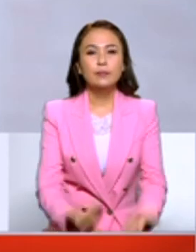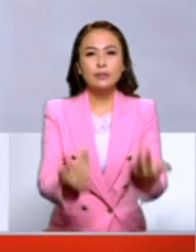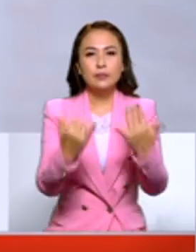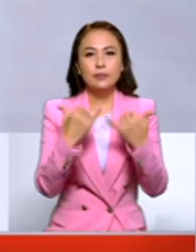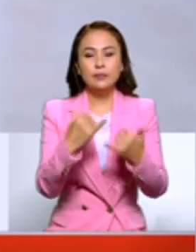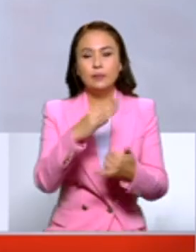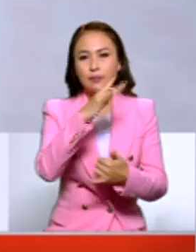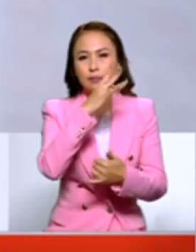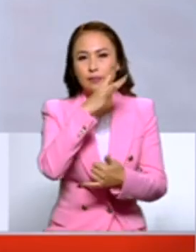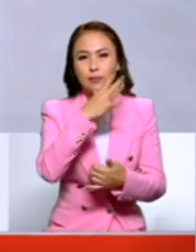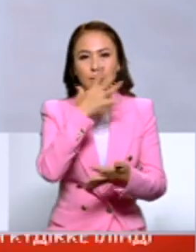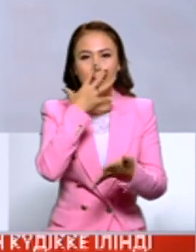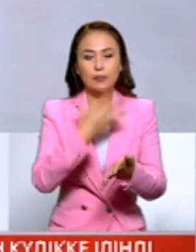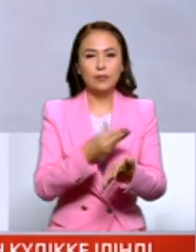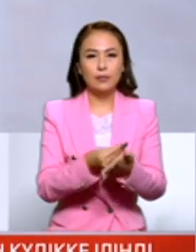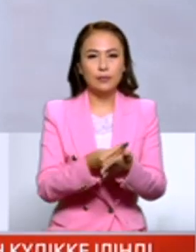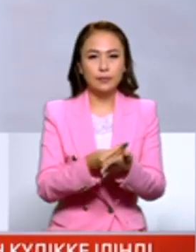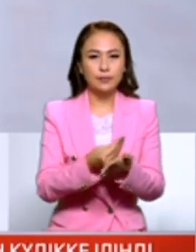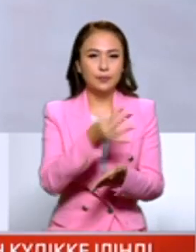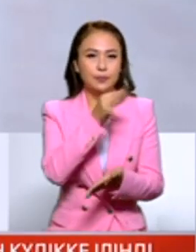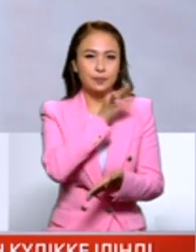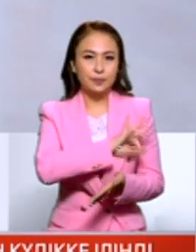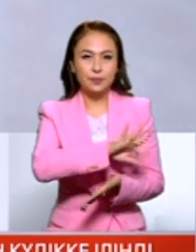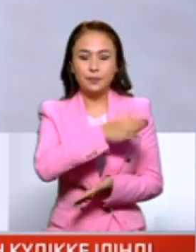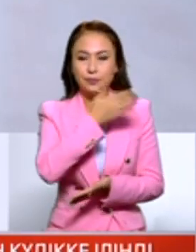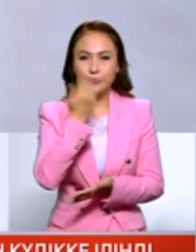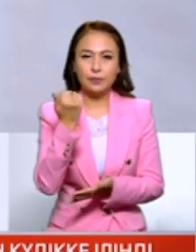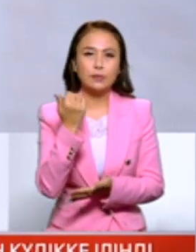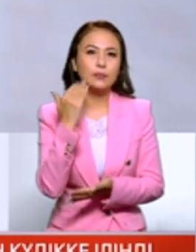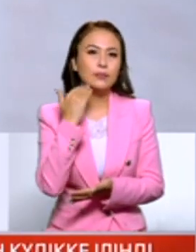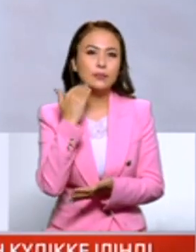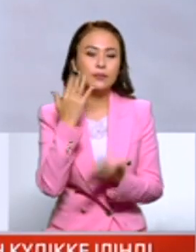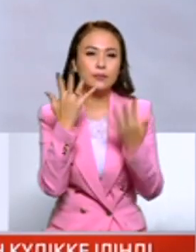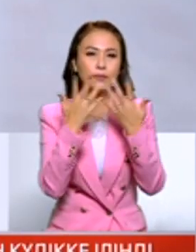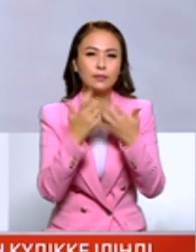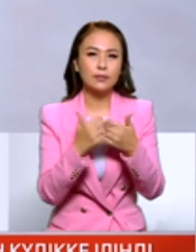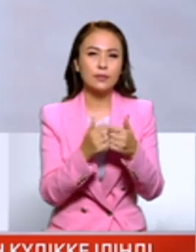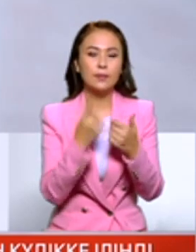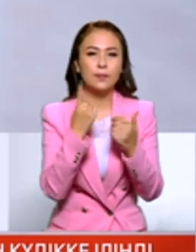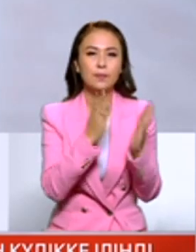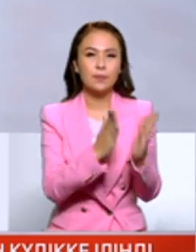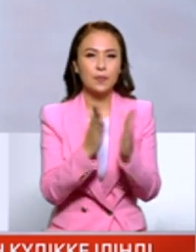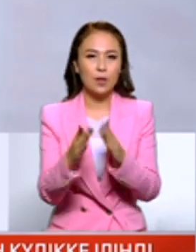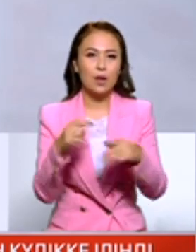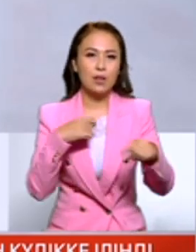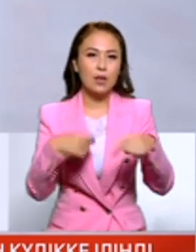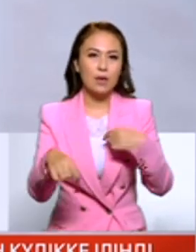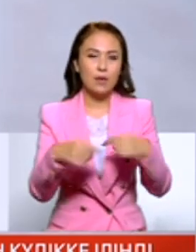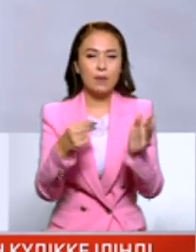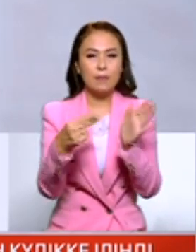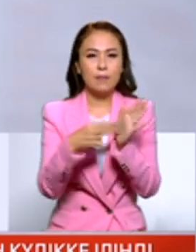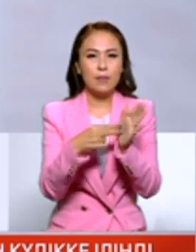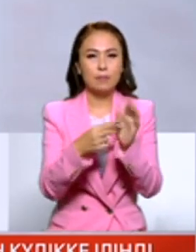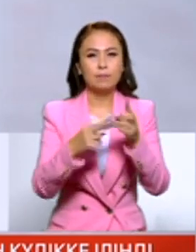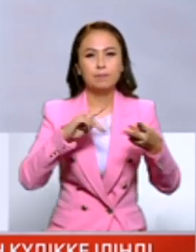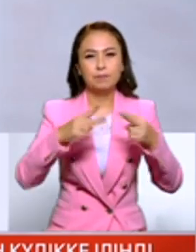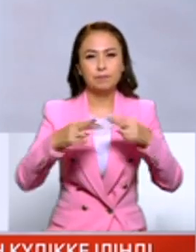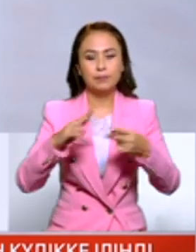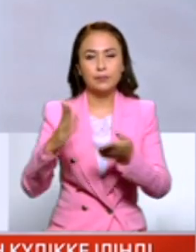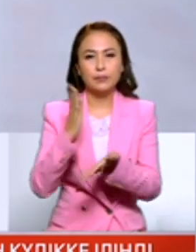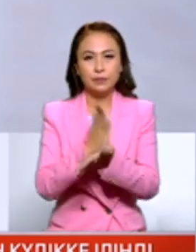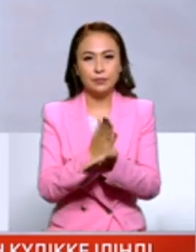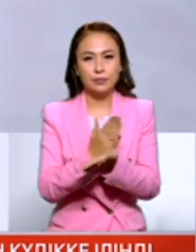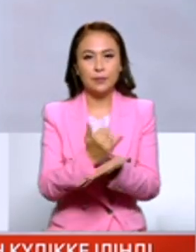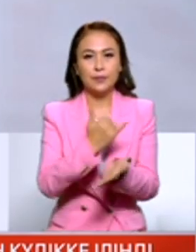жаңағы ол өнімнің келмеуіне байланысты бір қатар тауарлардың жаңа несі баға ауытқу байқалды.